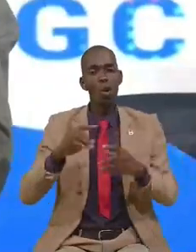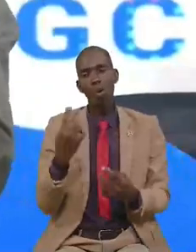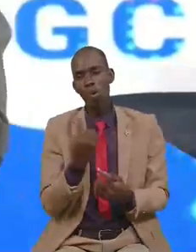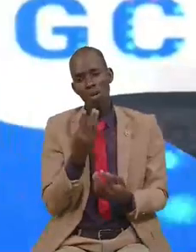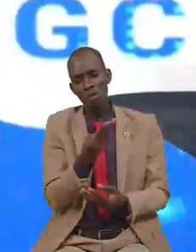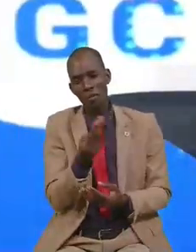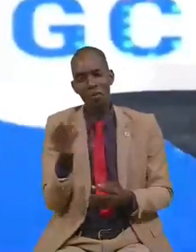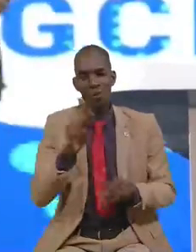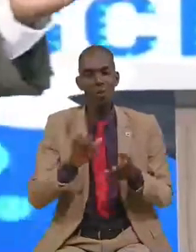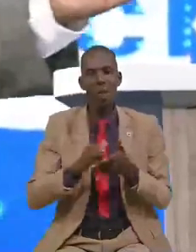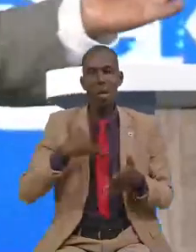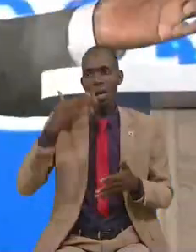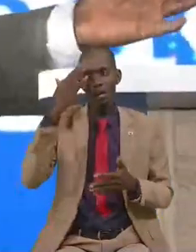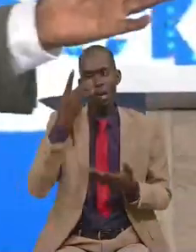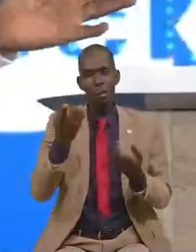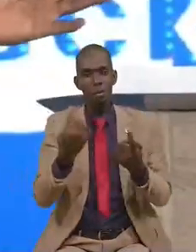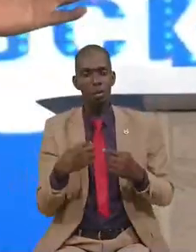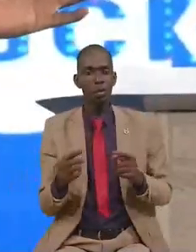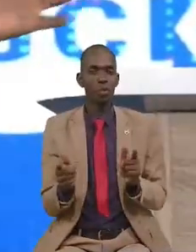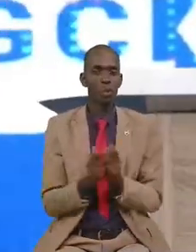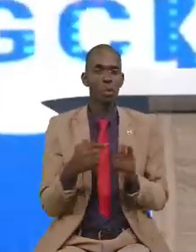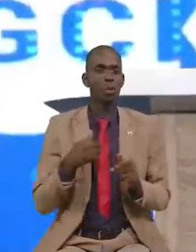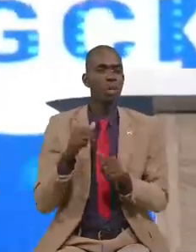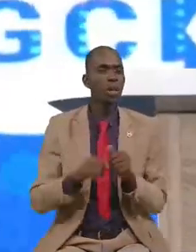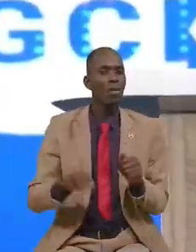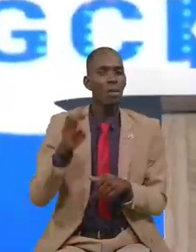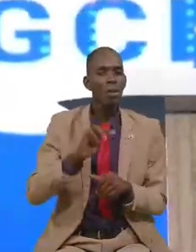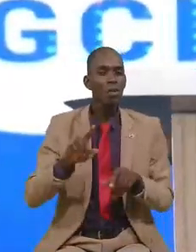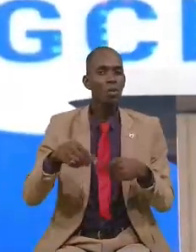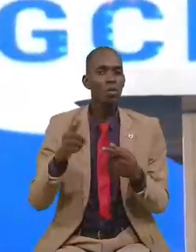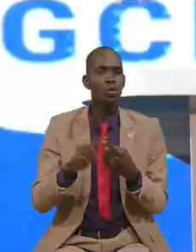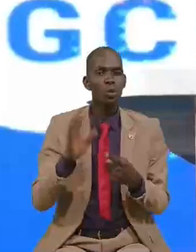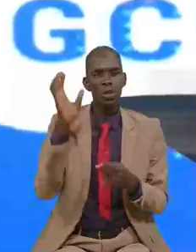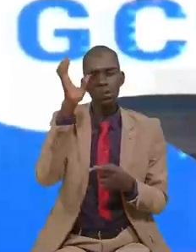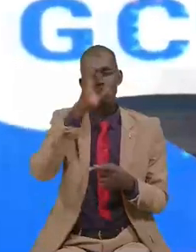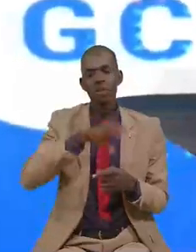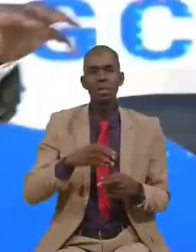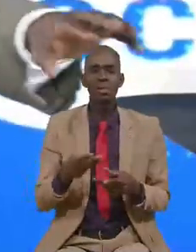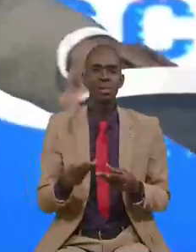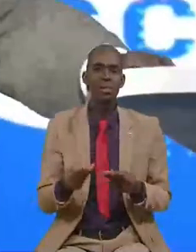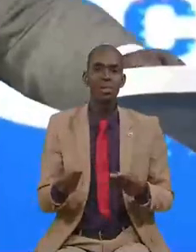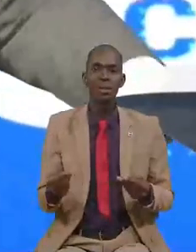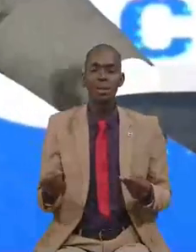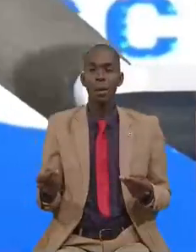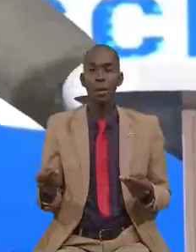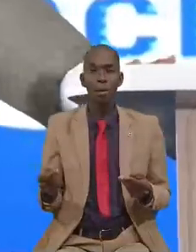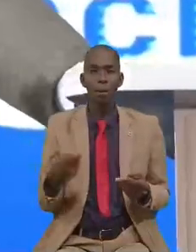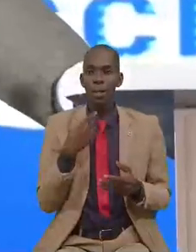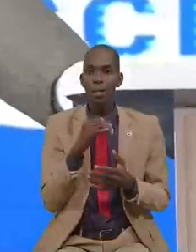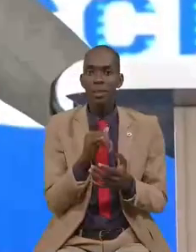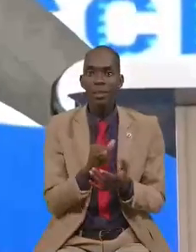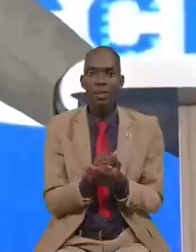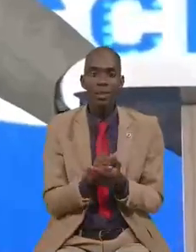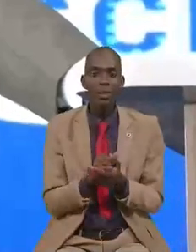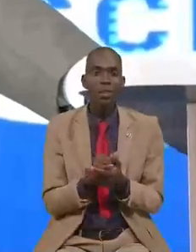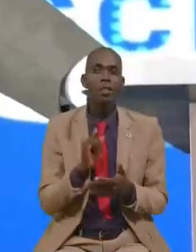foule que je vois tout le temps. Mais aller sur un pays, dans un territoire étranger et parler aux gens que je ne connais pas, il a dit non. Ce